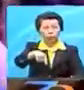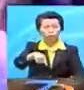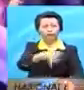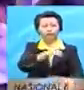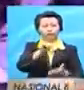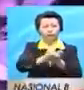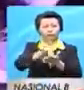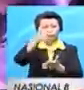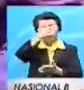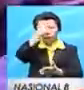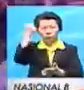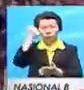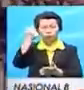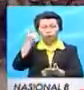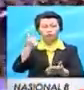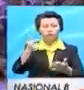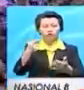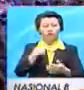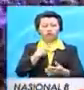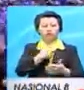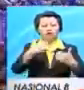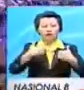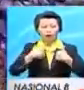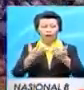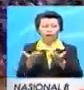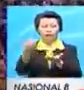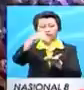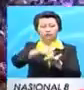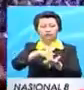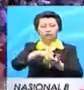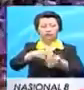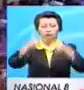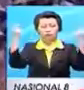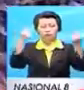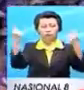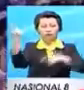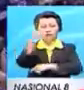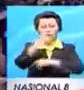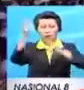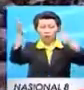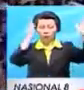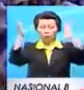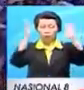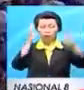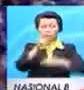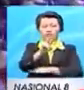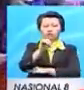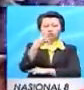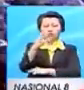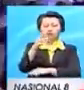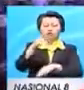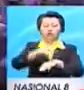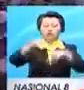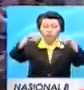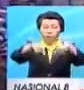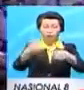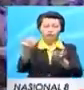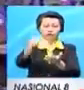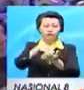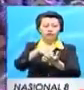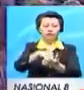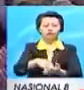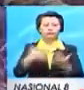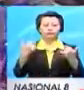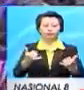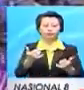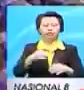itu sebab dia diadakan sekali lagi perayaan Hari Malaysia 2016 di Bintulu. Ya, Tuan Haji sendiri